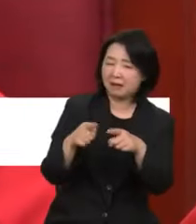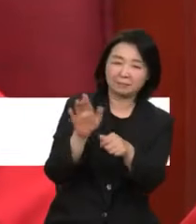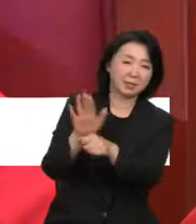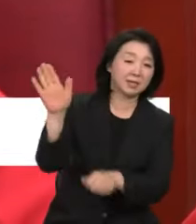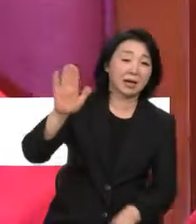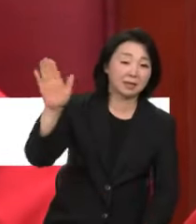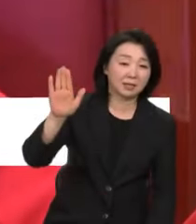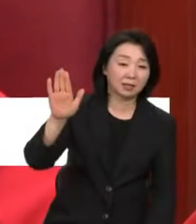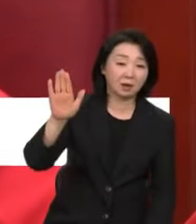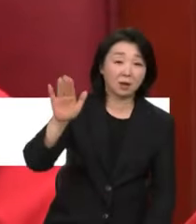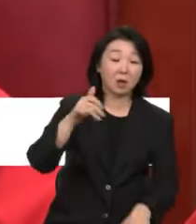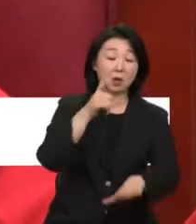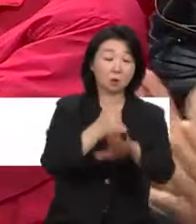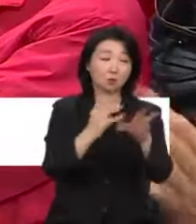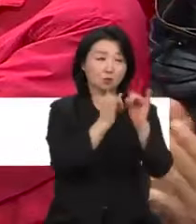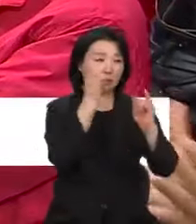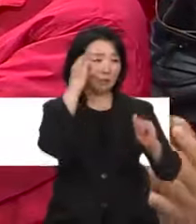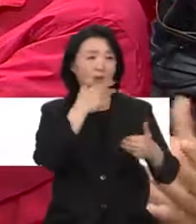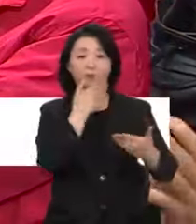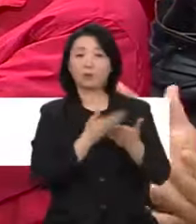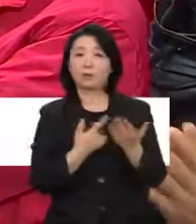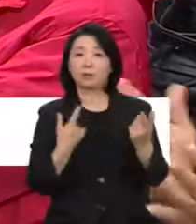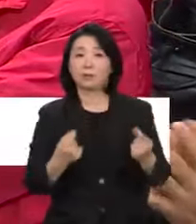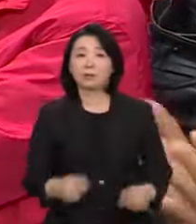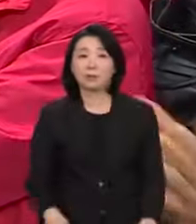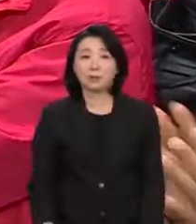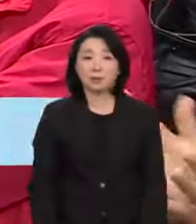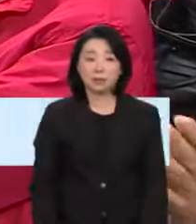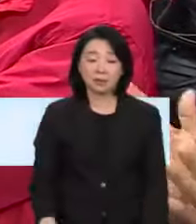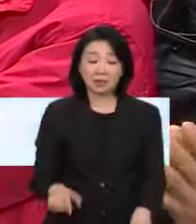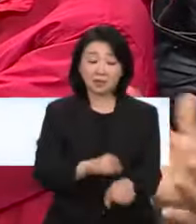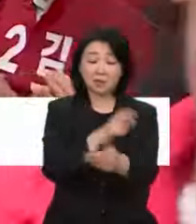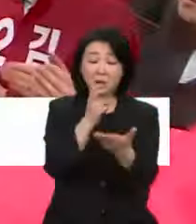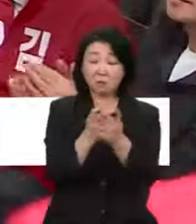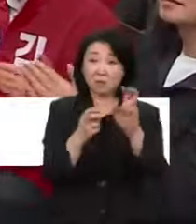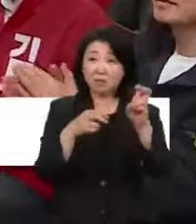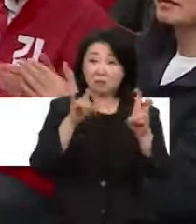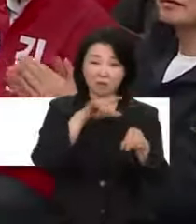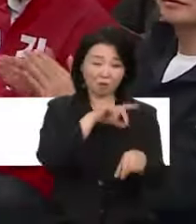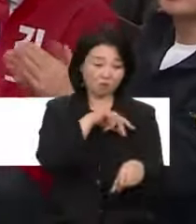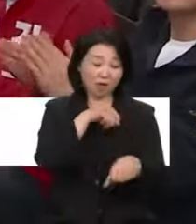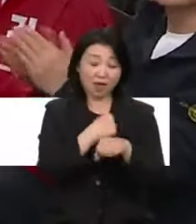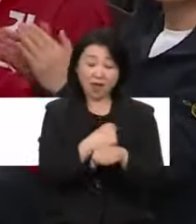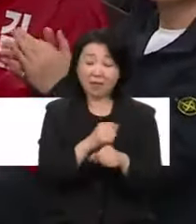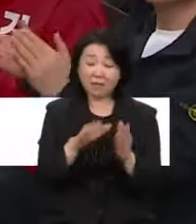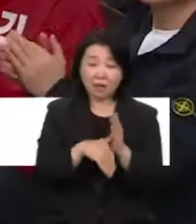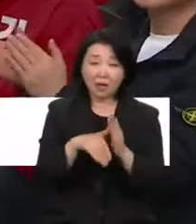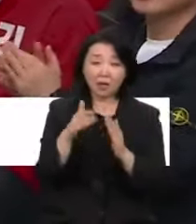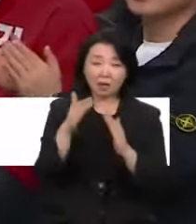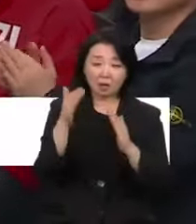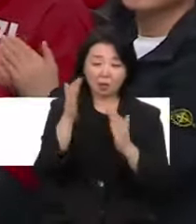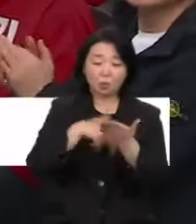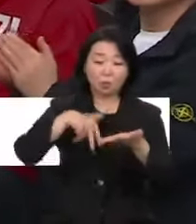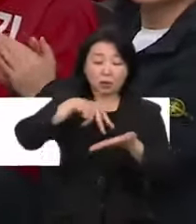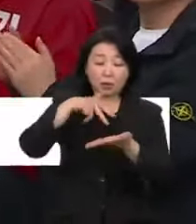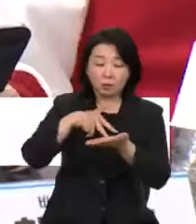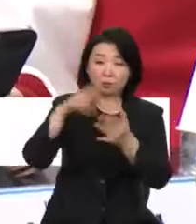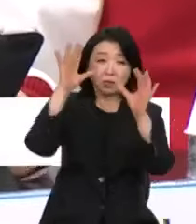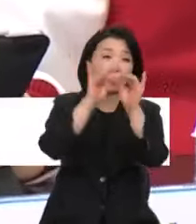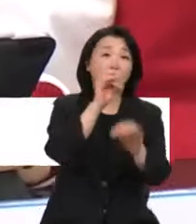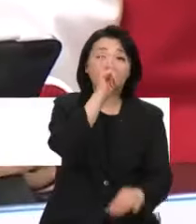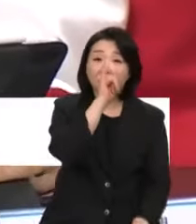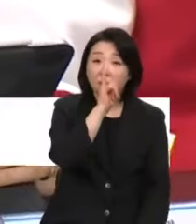뜻이 중요하다고도 했습니다. 특검법이 22대 국회로 넘어갈 경우 이미 공개적으로 찬성표를 예고한 당선자도 있는